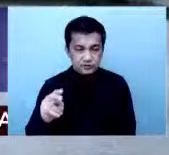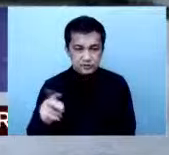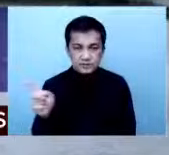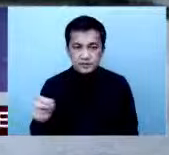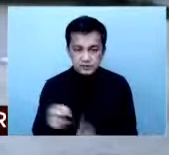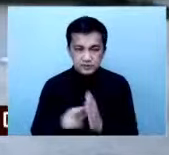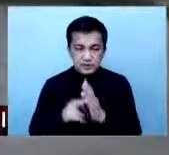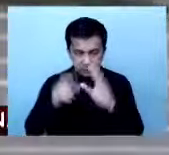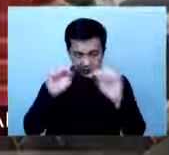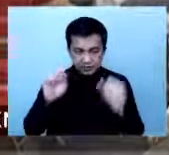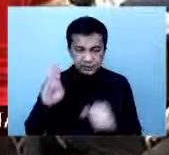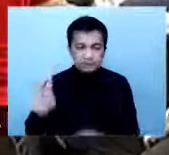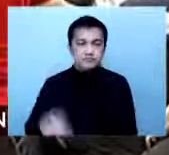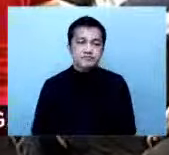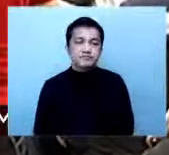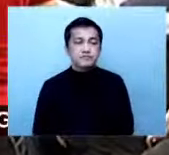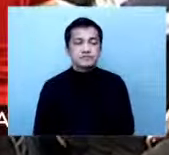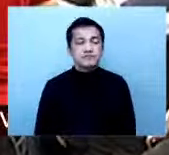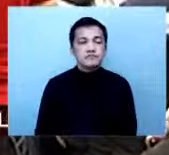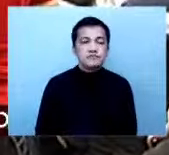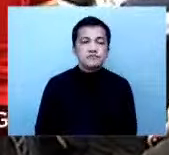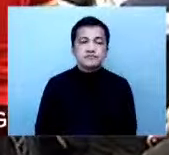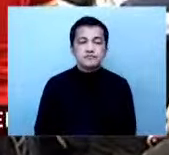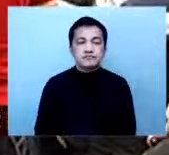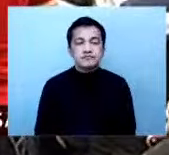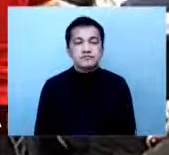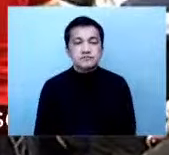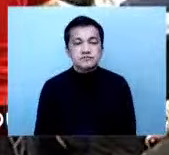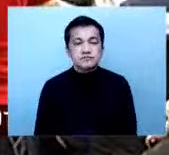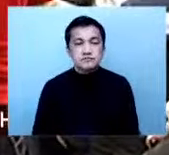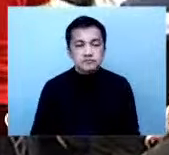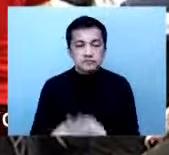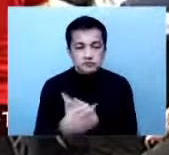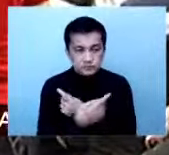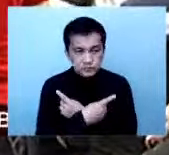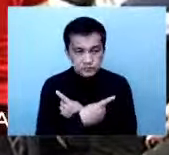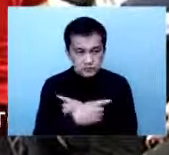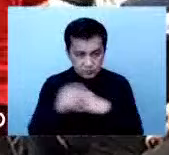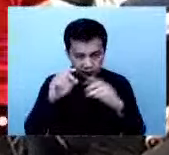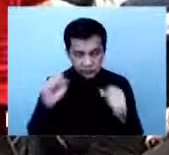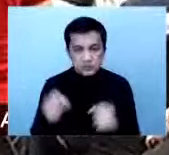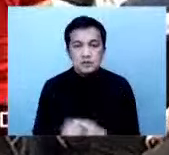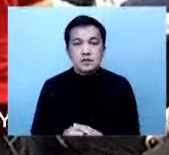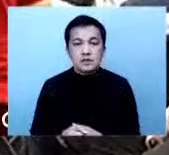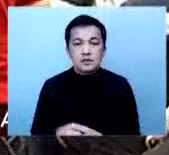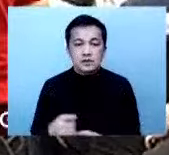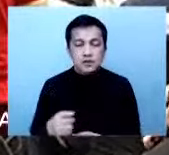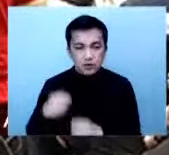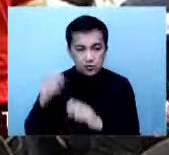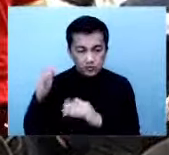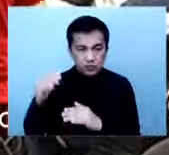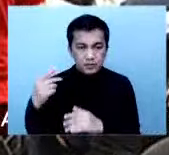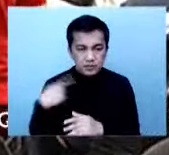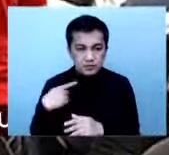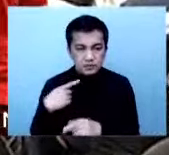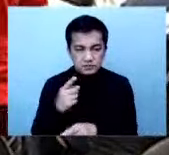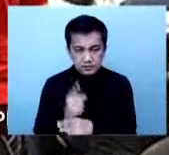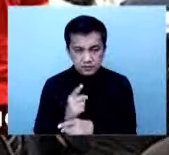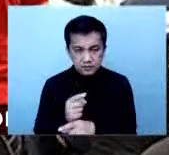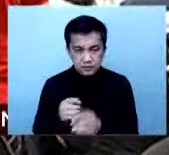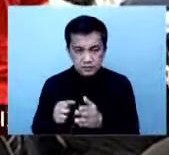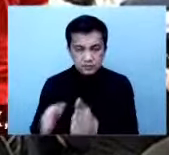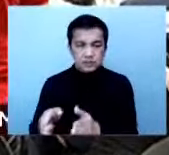Pangulong Marcos mahal na pangulo Sana po magkaroon ng maayos na ruta ang